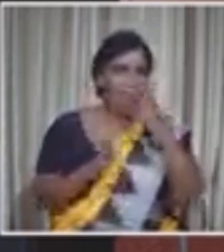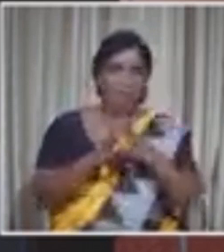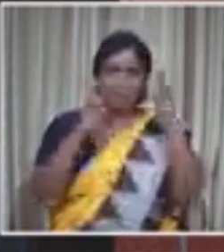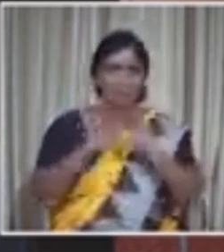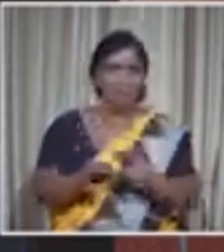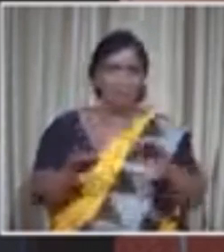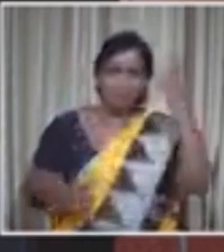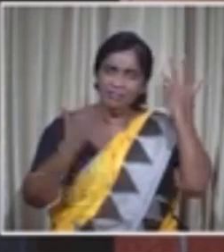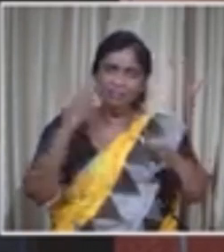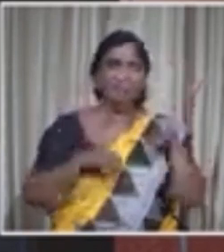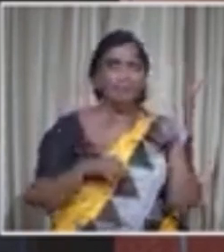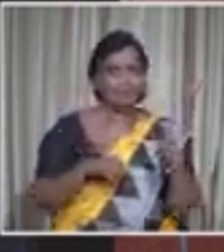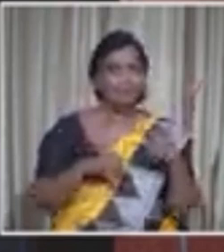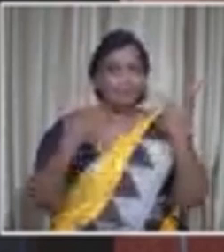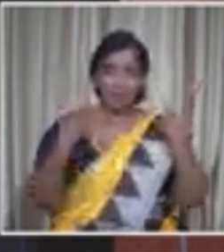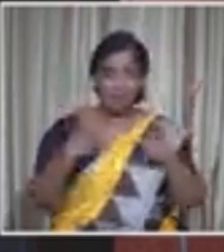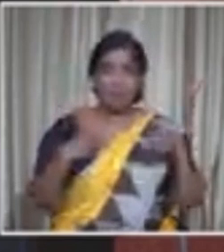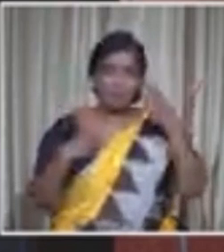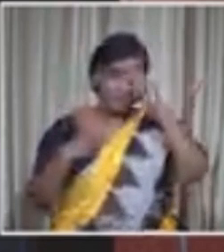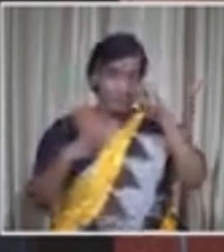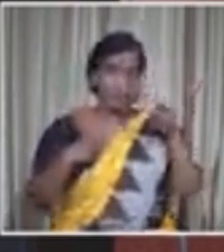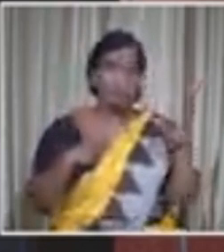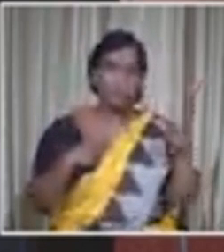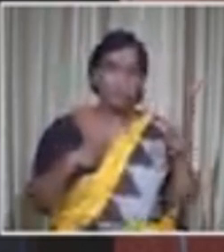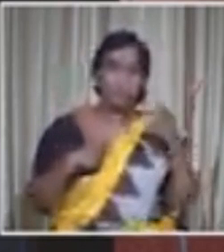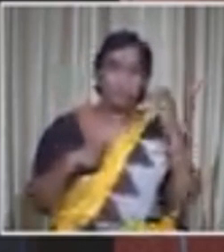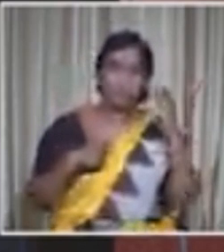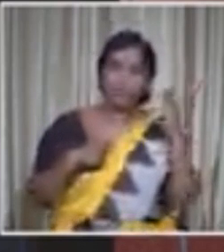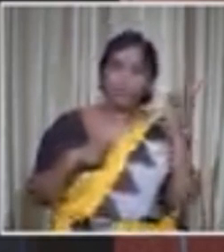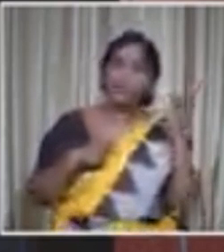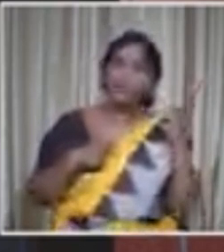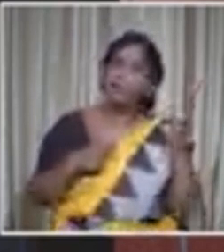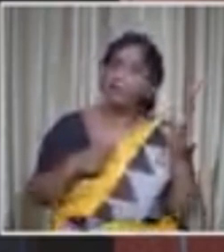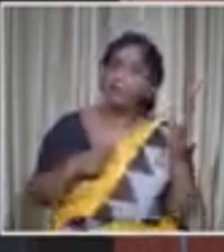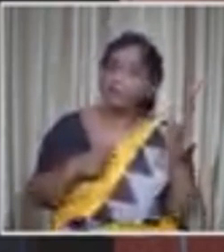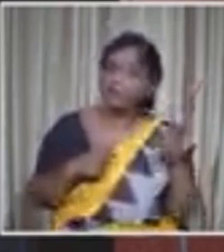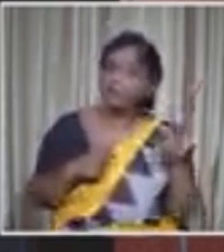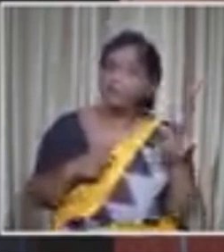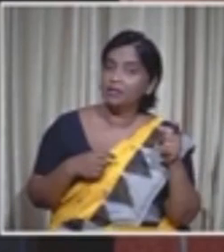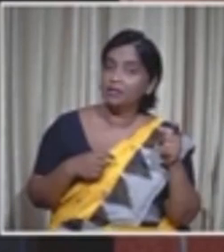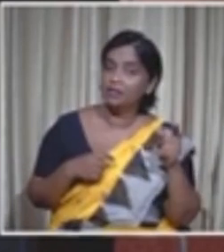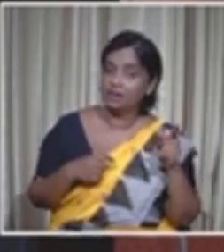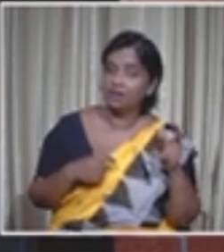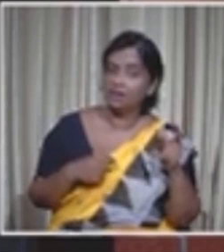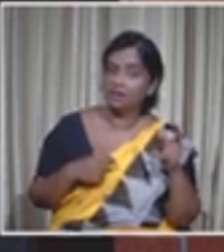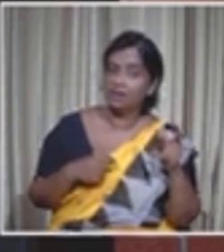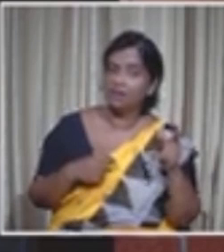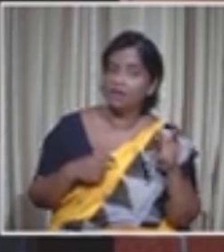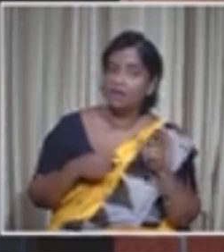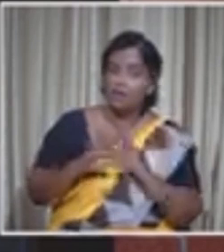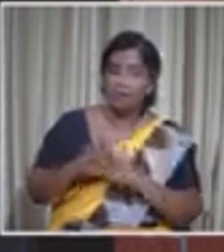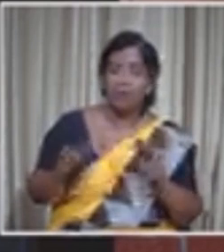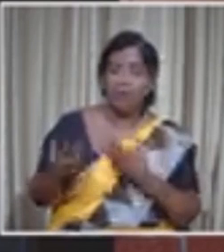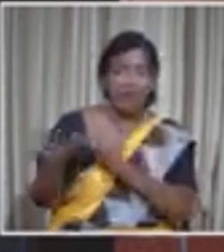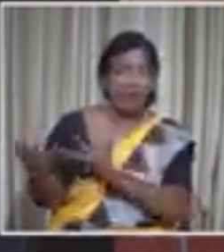அவர்களுடைய மனைவியாரிடமே பல 1000 குழந்தைகள் கையளிக்கப்பட்டது. வவுனியாவிலே தென்பகுதியிலே அந்த குழந்தைகளை பராமரிப்பதற்காக